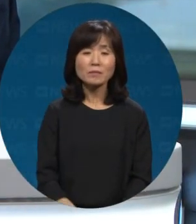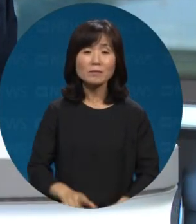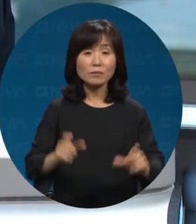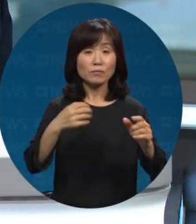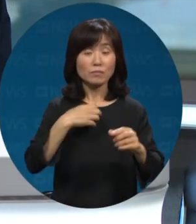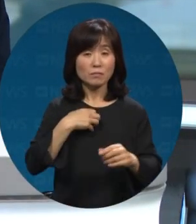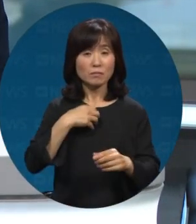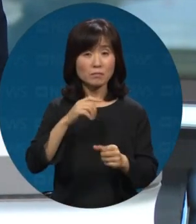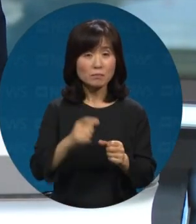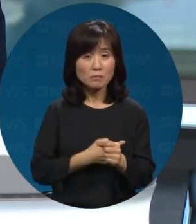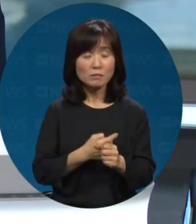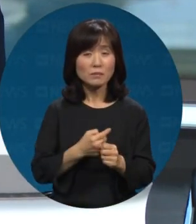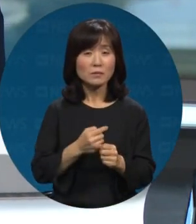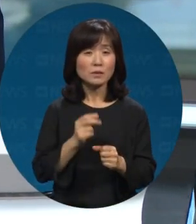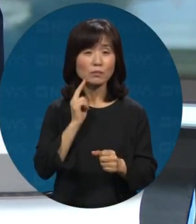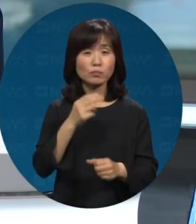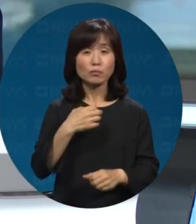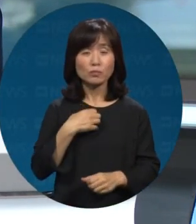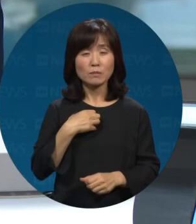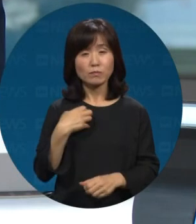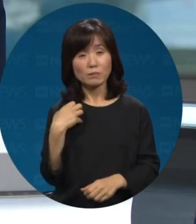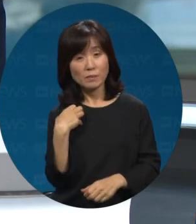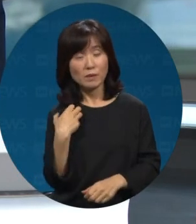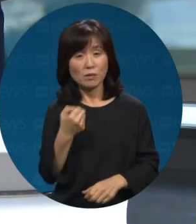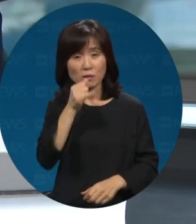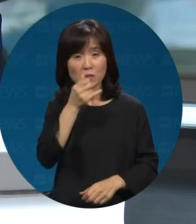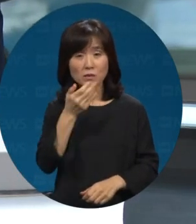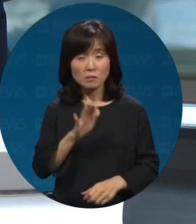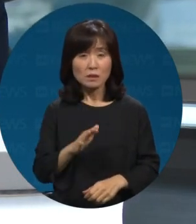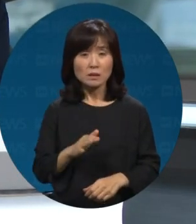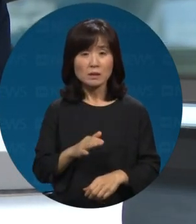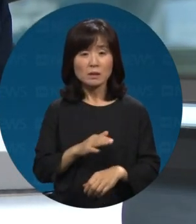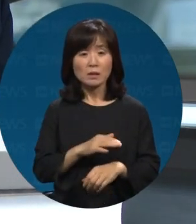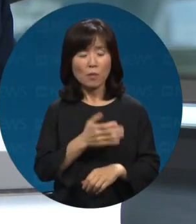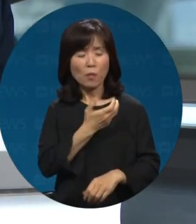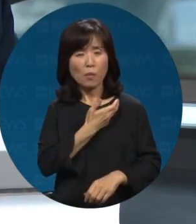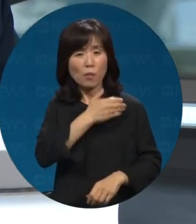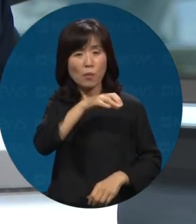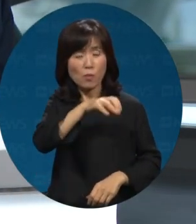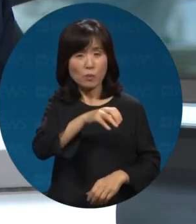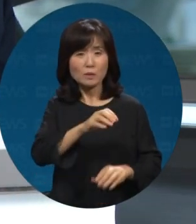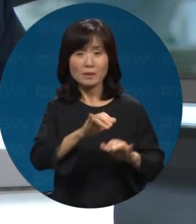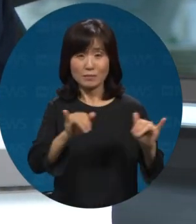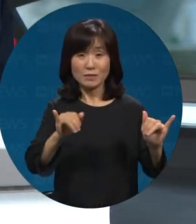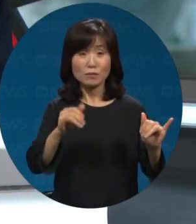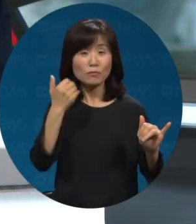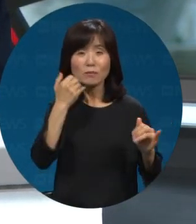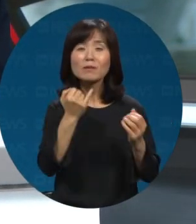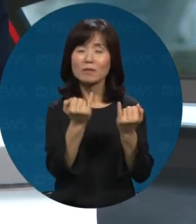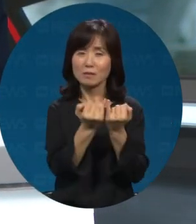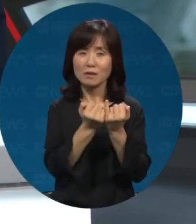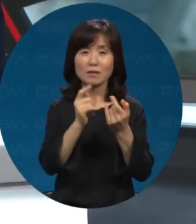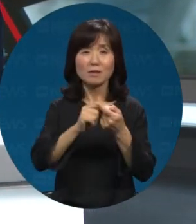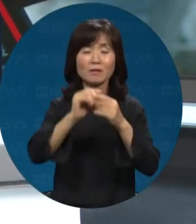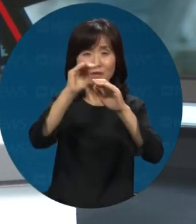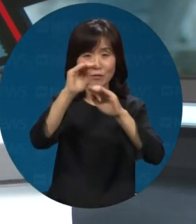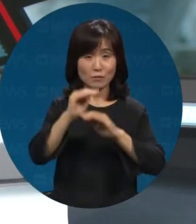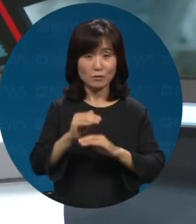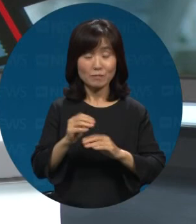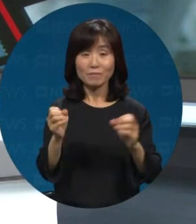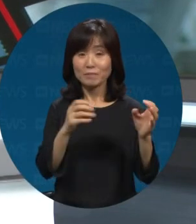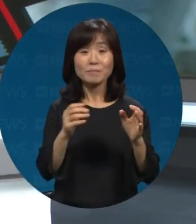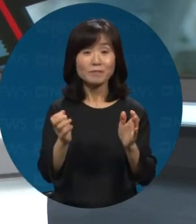기울기로 인해 심각한 위험과 부담을 따안고 있지만 사실은 잘 보이지 않는 곳에 있는 이들이죠 우리 여성들의 이야기를 좀